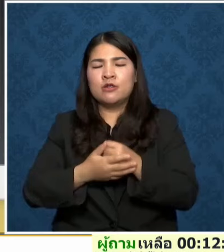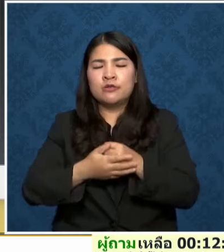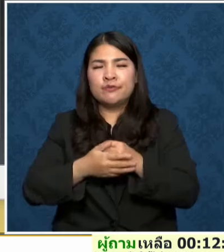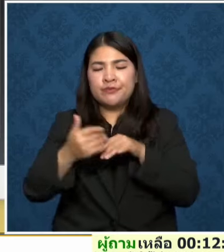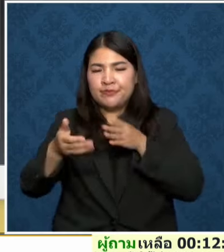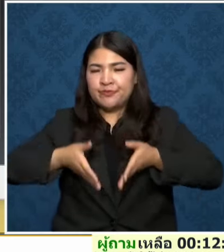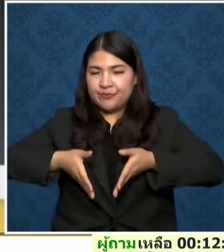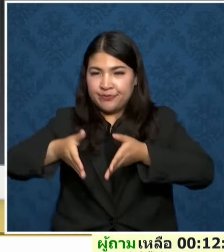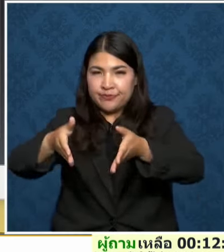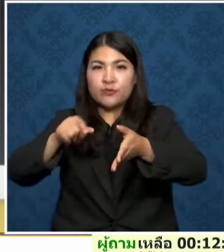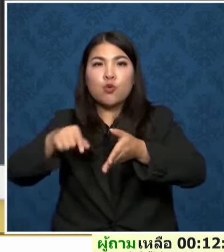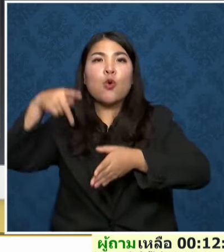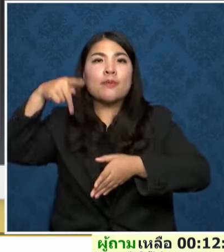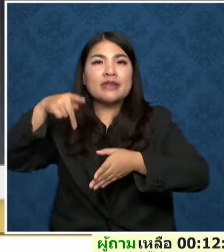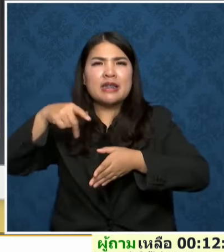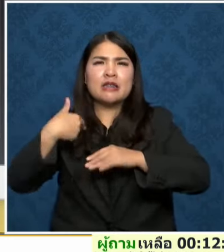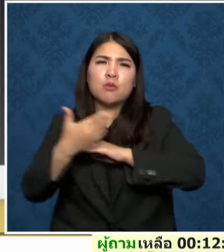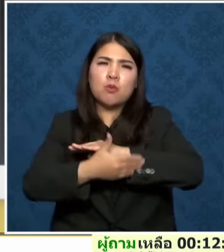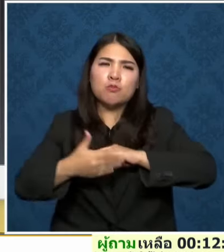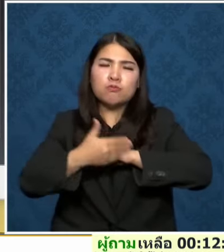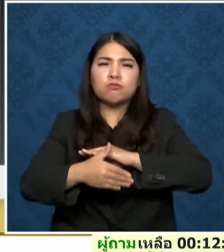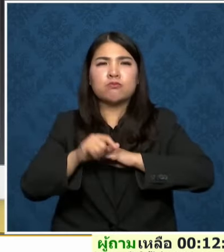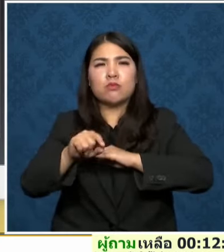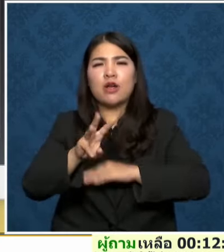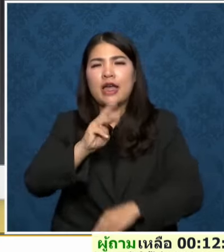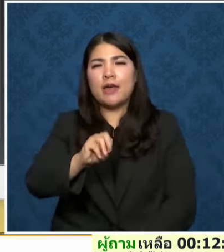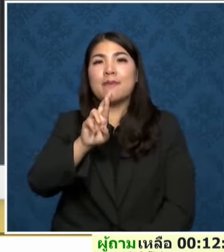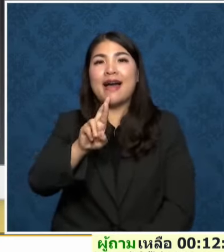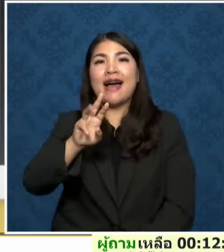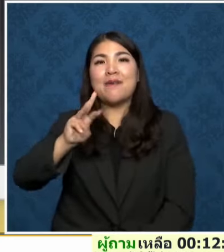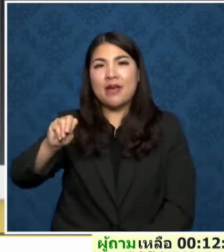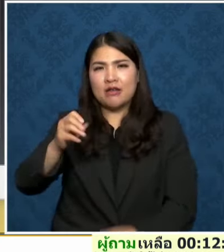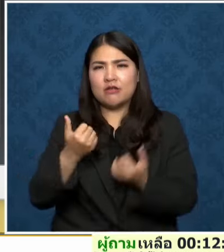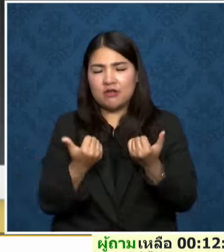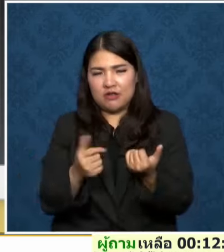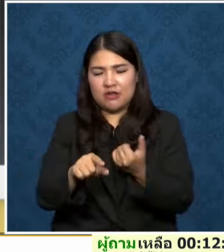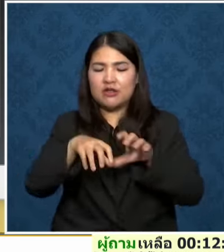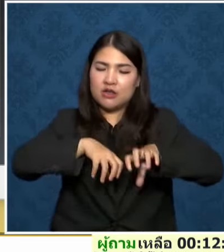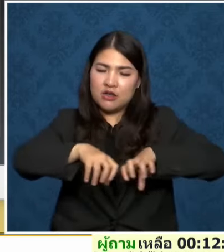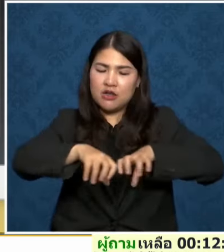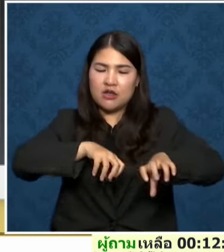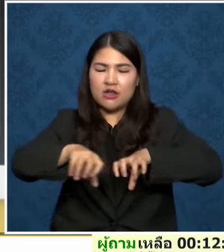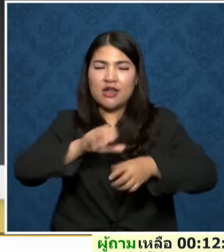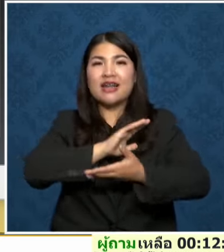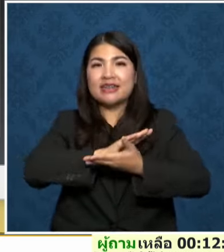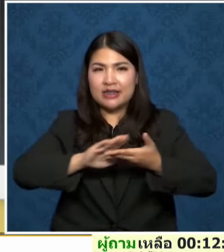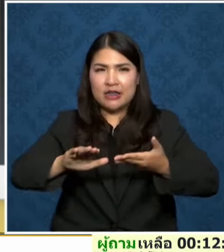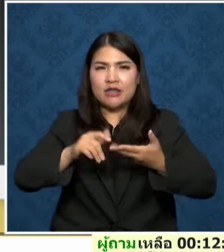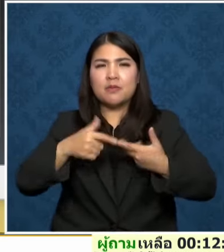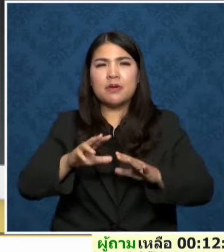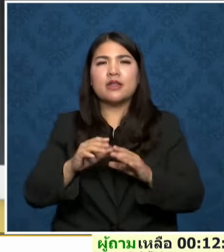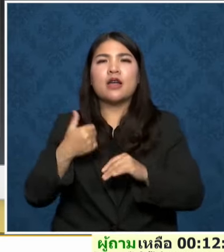ทหวงที่